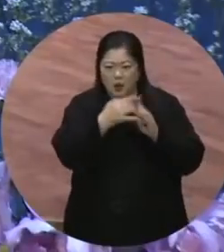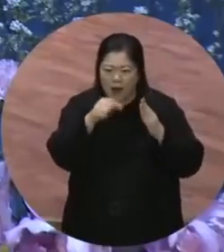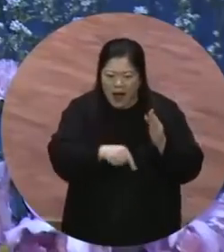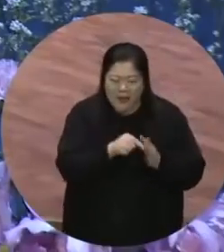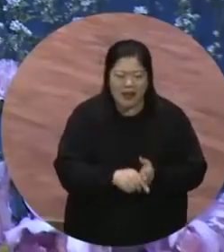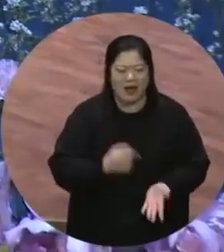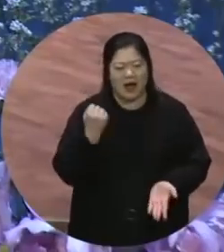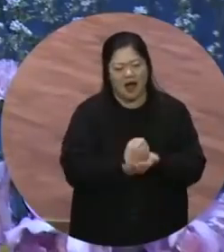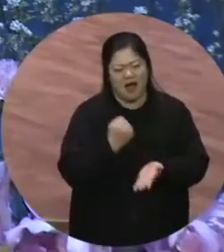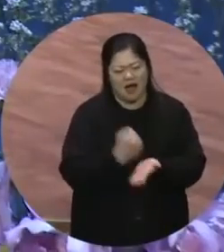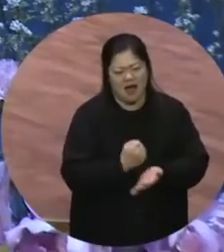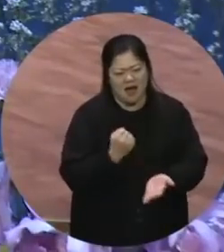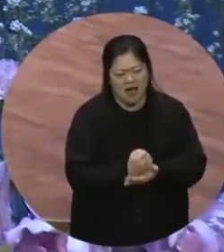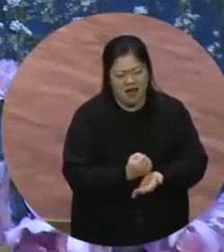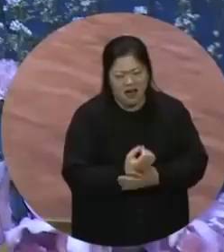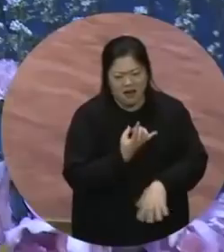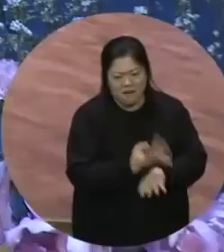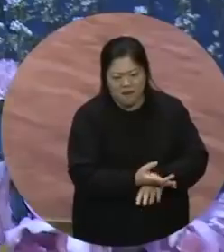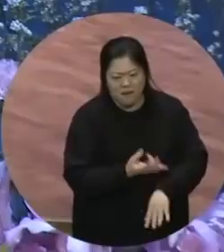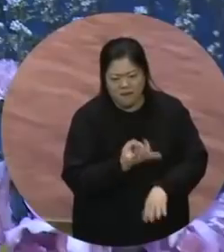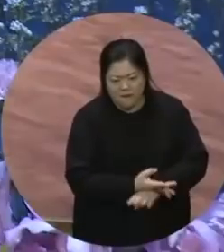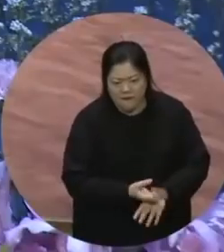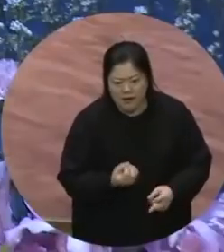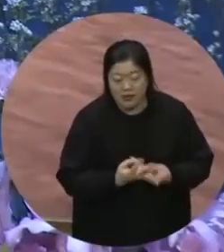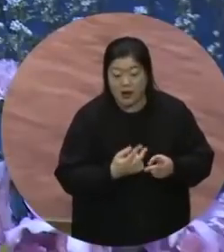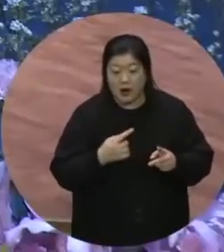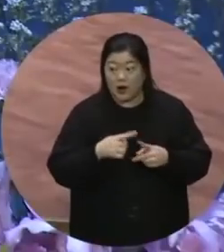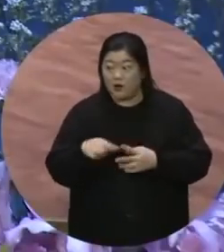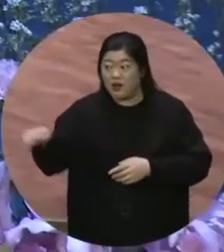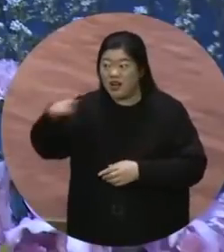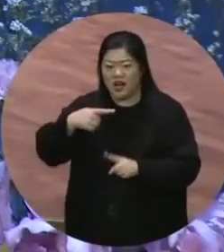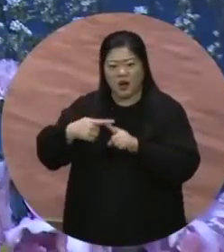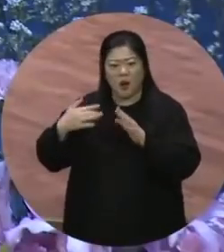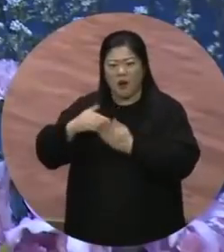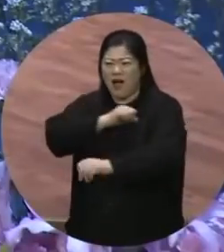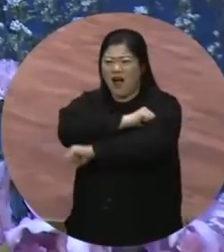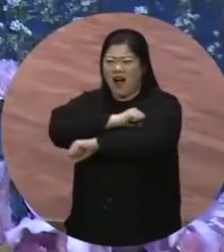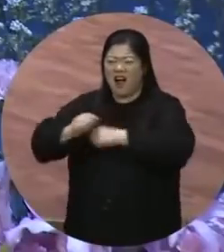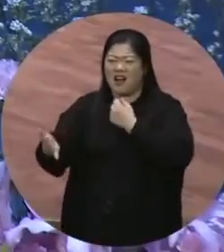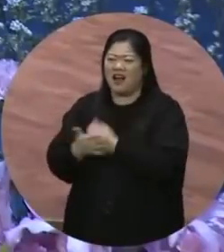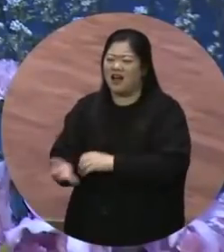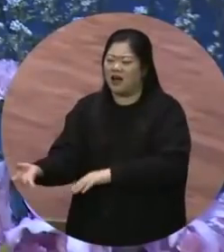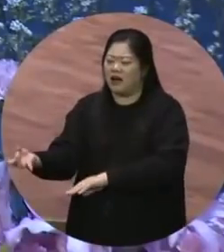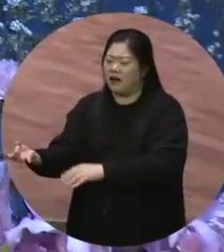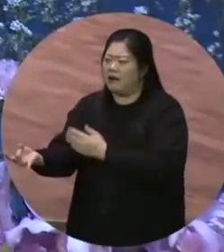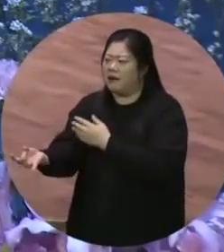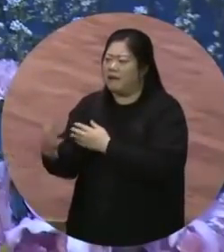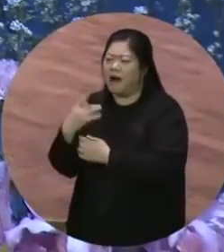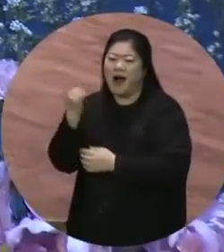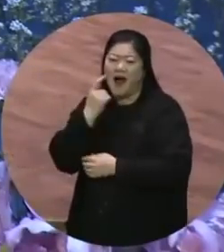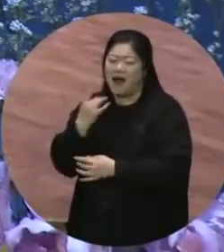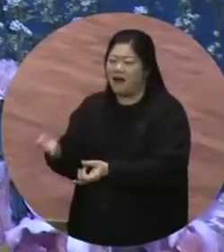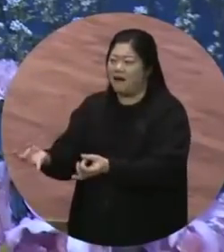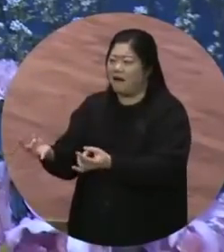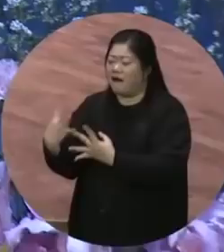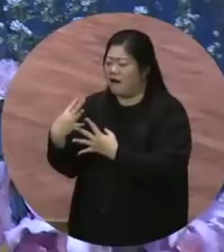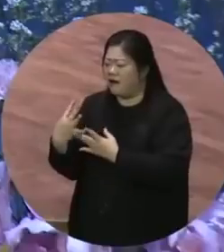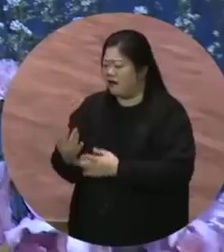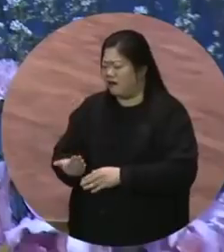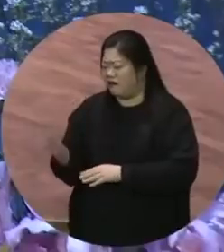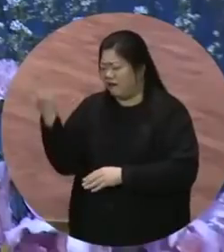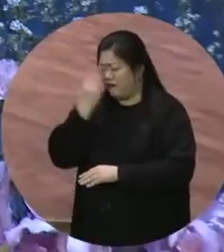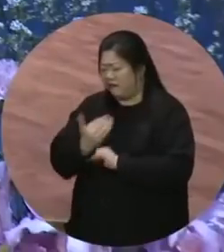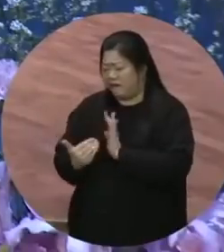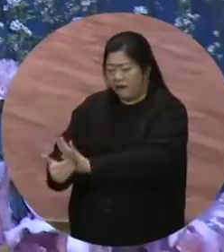말을 계속 해야 됩니다. 우리 교회는 좀 교회가 좀 크기 때문에 영향을 좀 덜 받지만은 조그마한 교회, 뭐